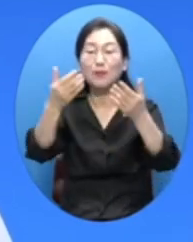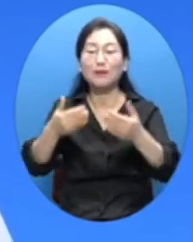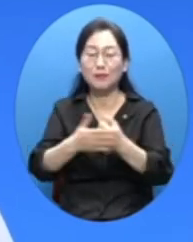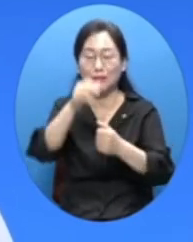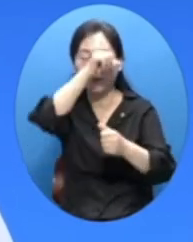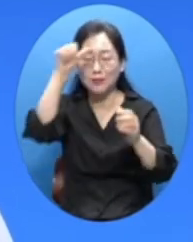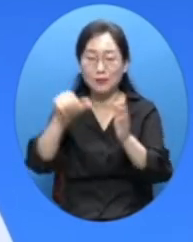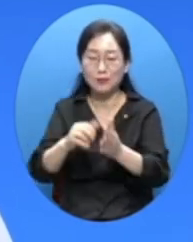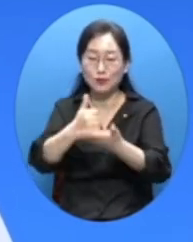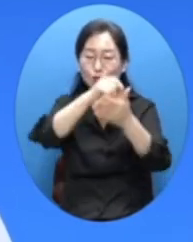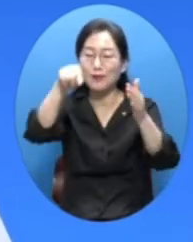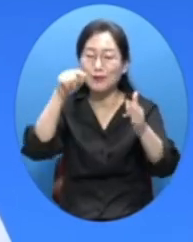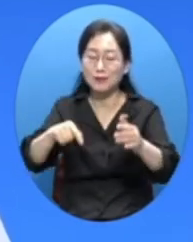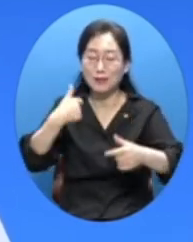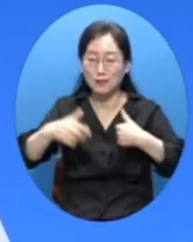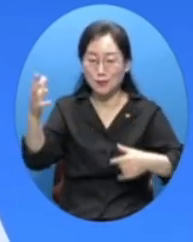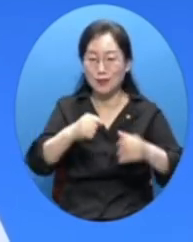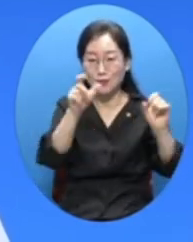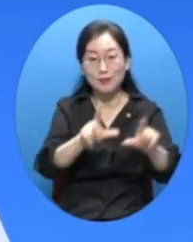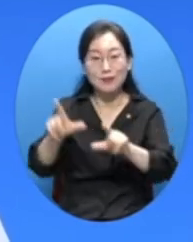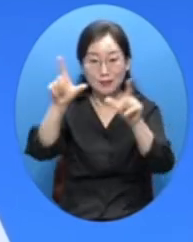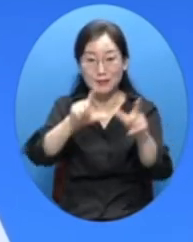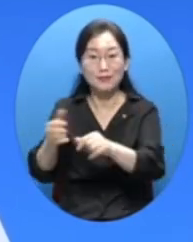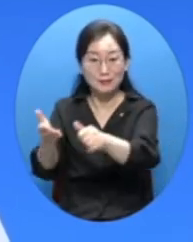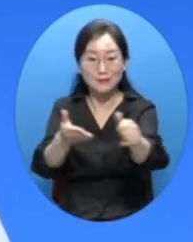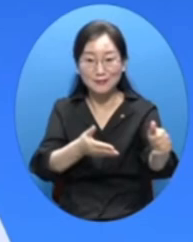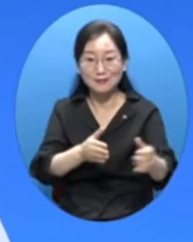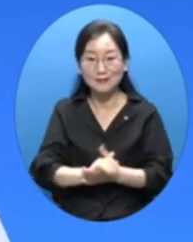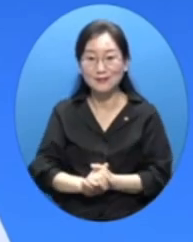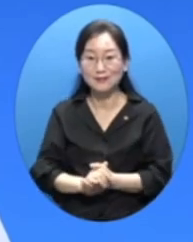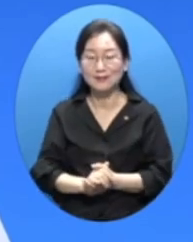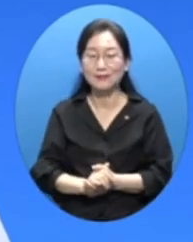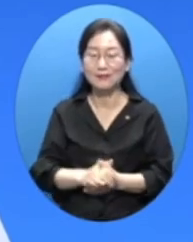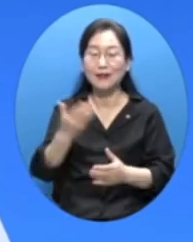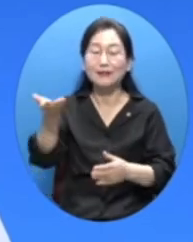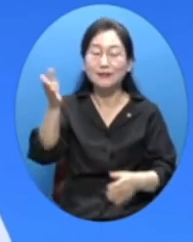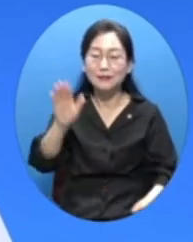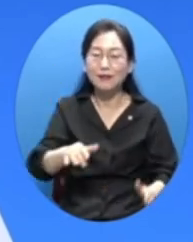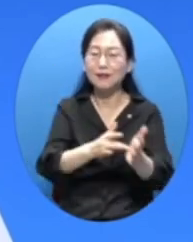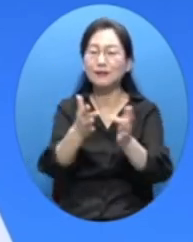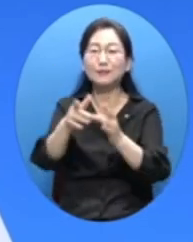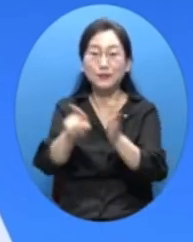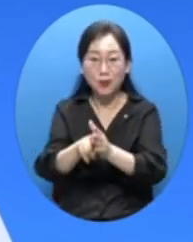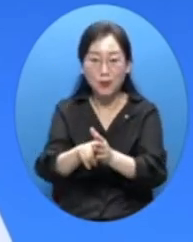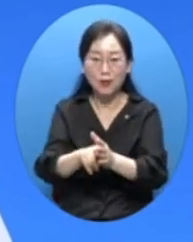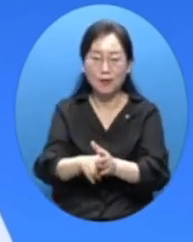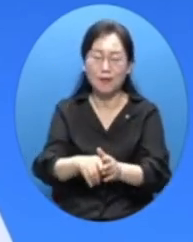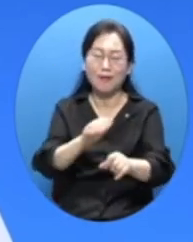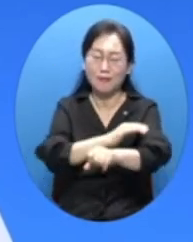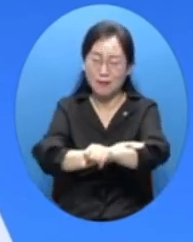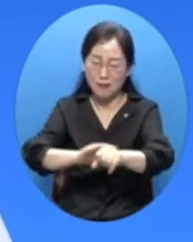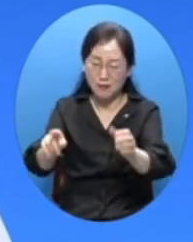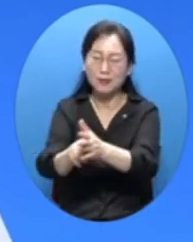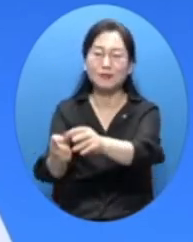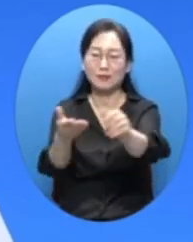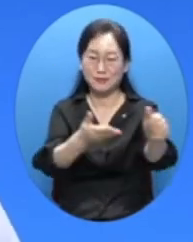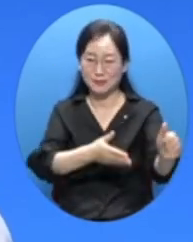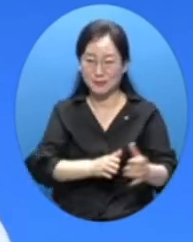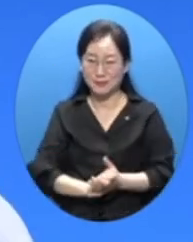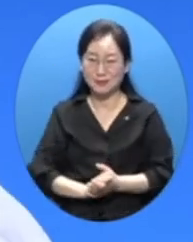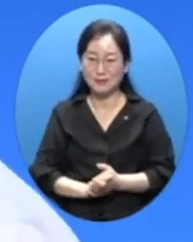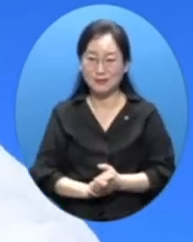한평생 주님 안에서 기쁨 누리며 살아 여러분 모두가 되기를 바랍니다. 그런데 예수를 믿어도 잘 믿어야 됩니다. 잘 믿어야